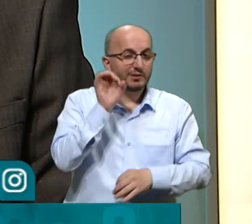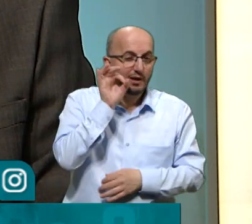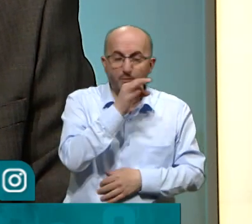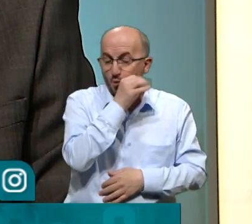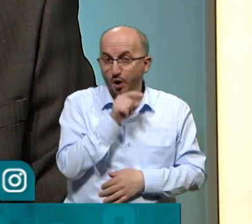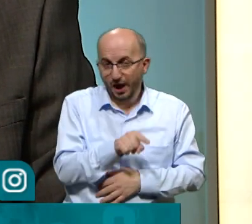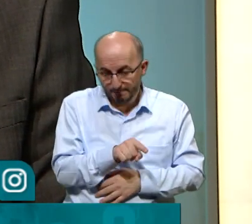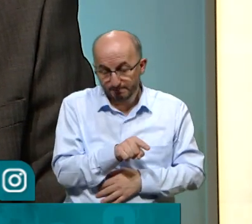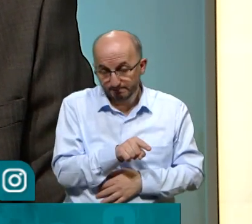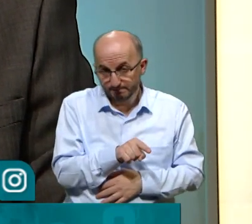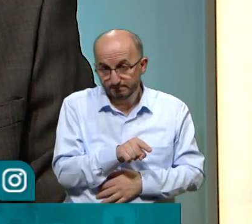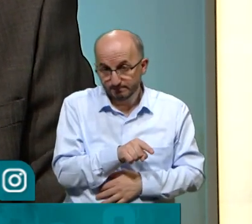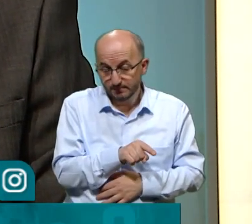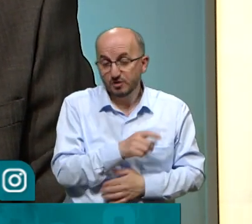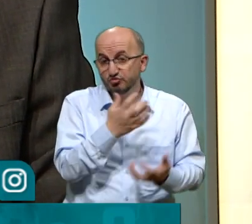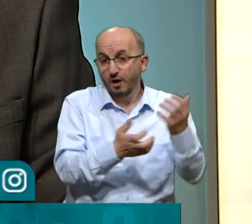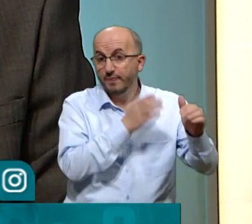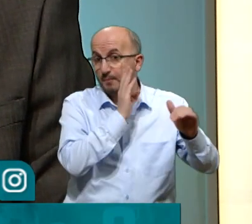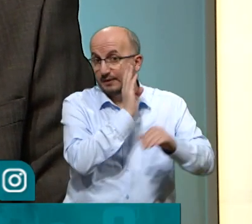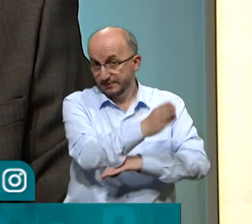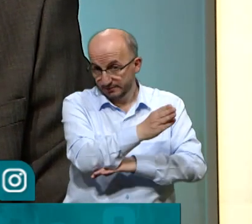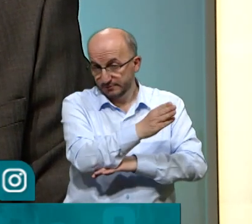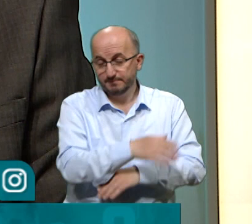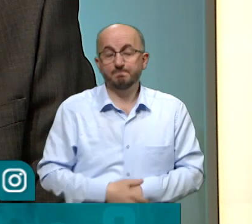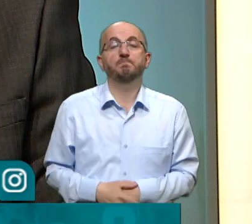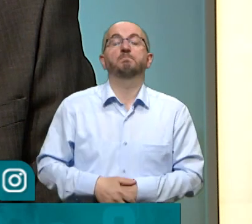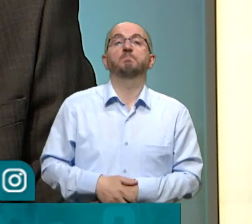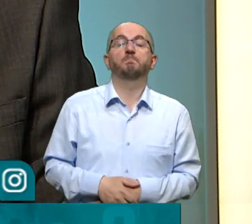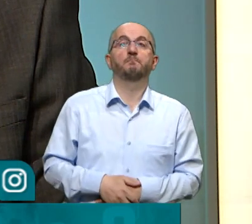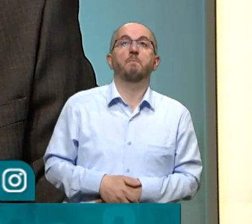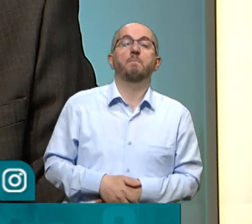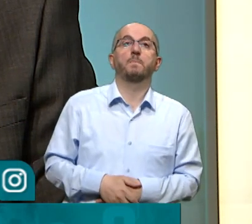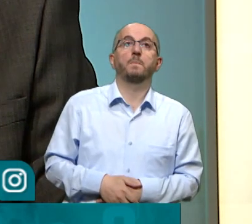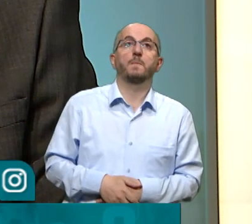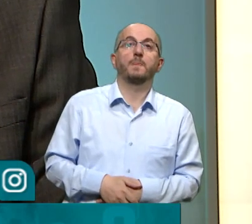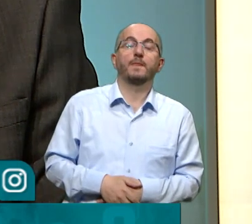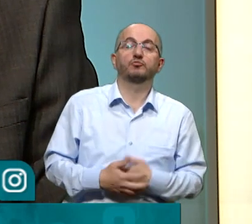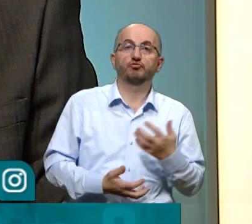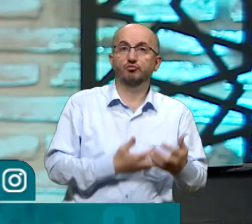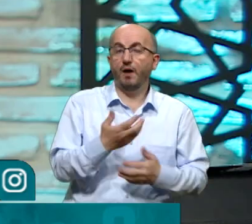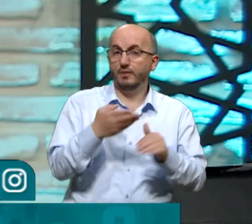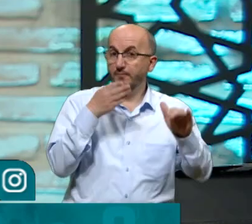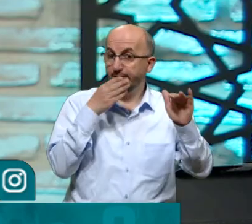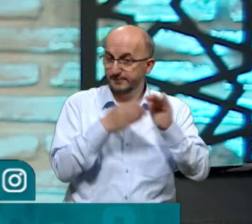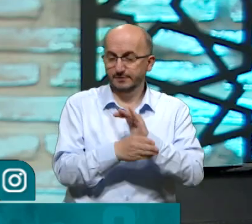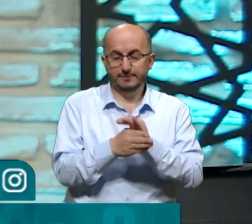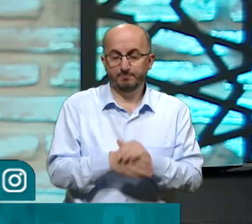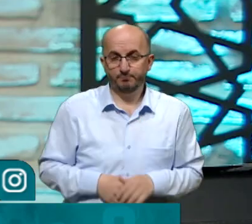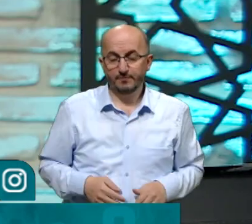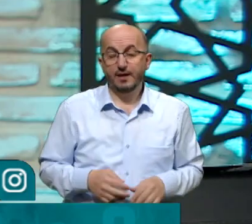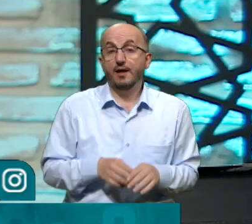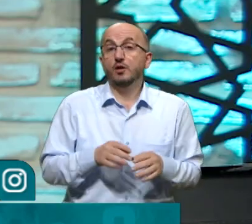değil mi Ama cehenneme gitmedi mi gitti Ben kendime gitmez mi gitti Onun için